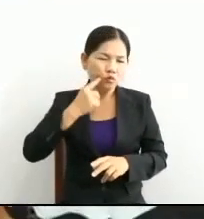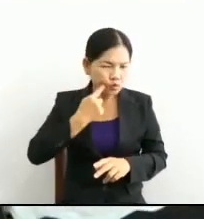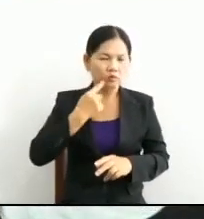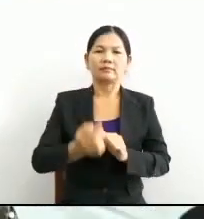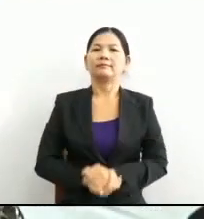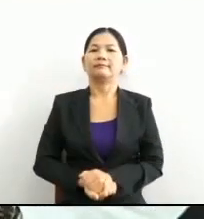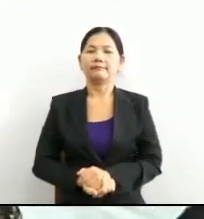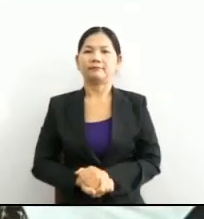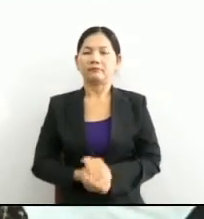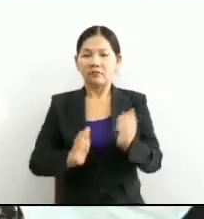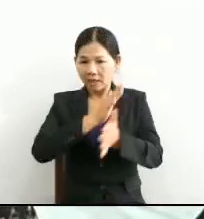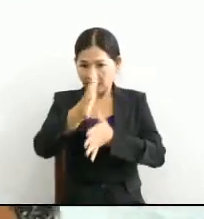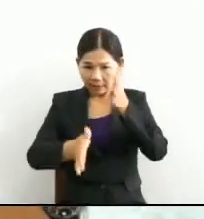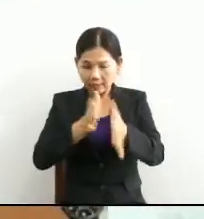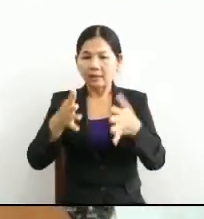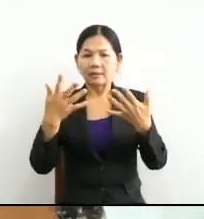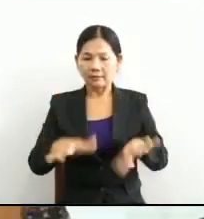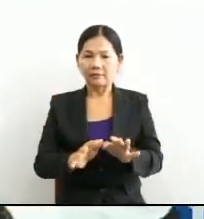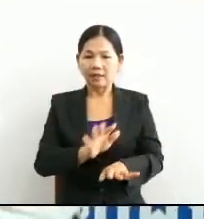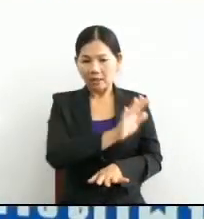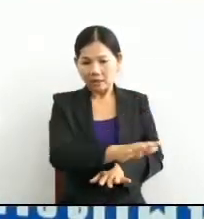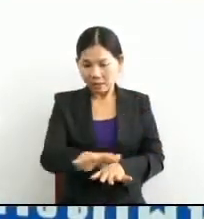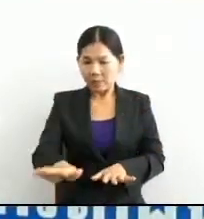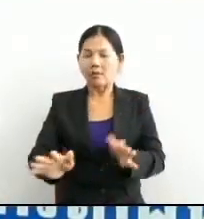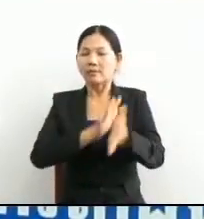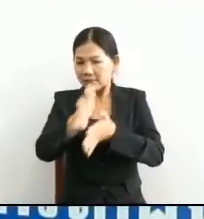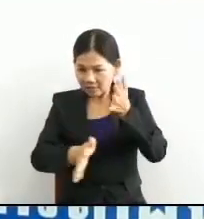nè lấy con bạn ăn cho mọi người cứu hái lấy con ăn được luôn ảnh